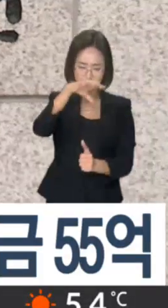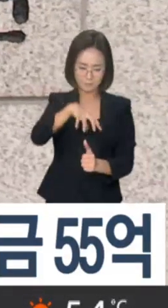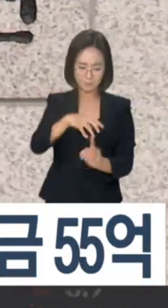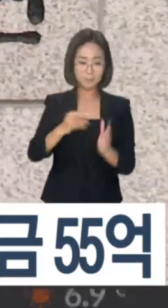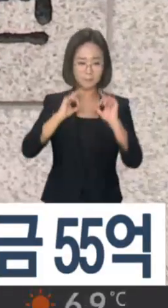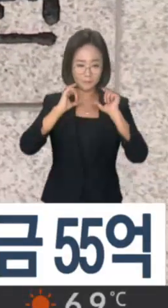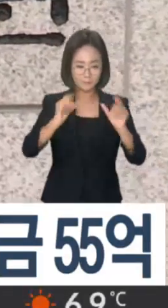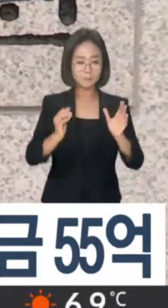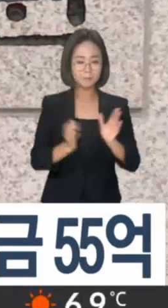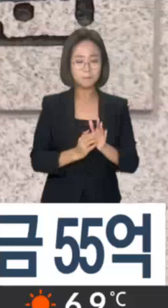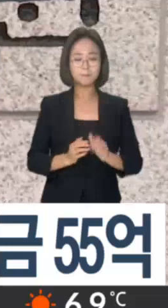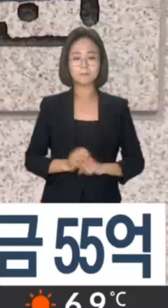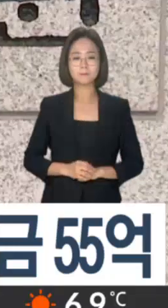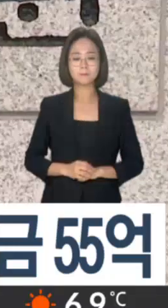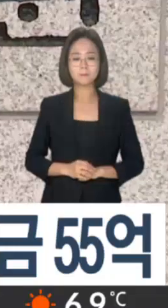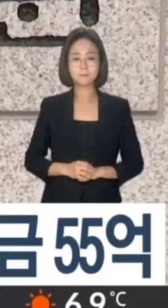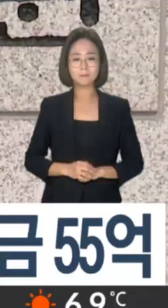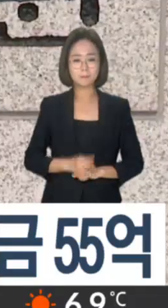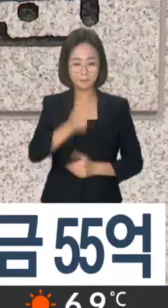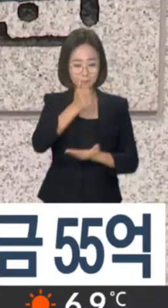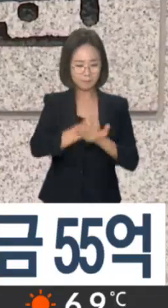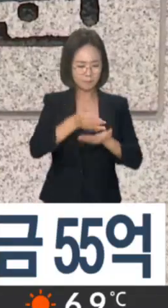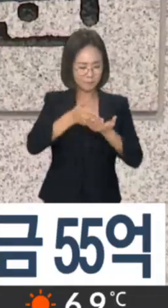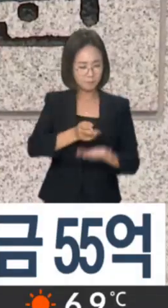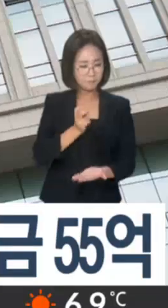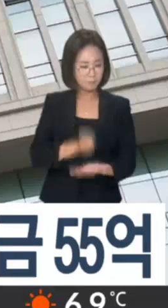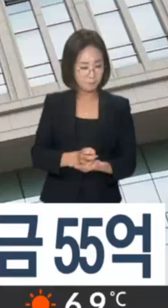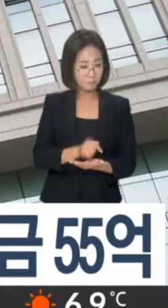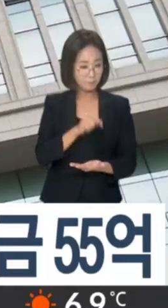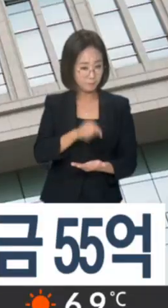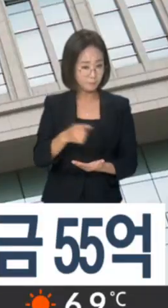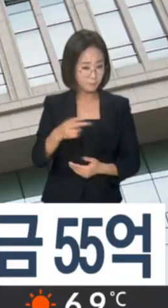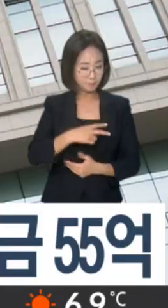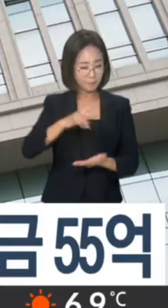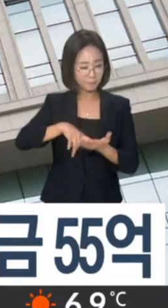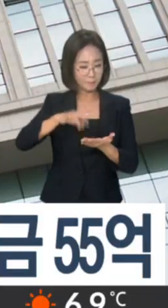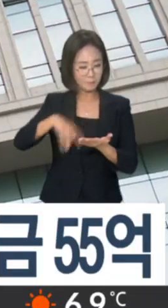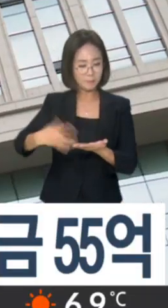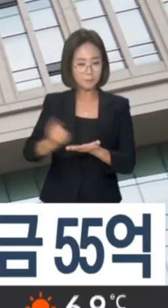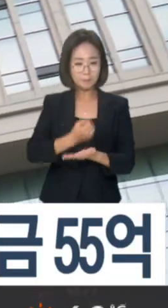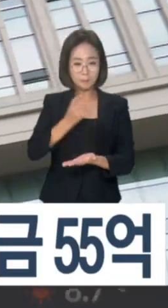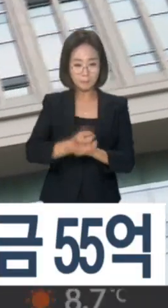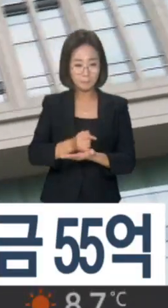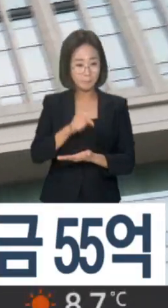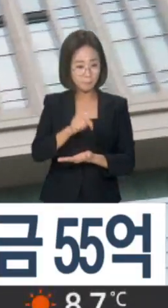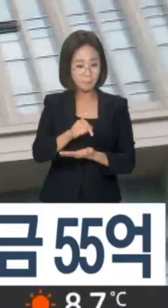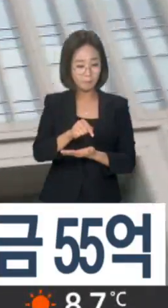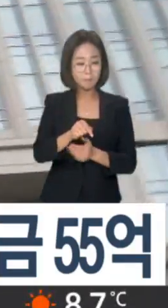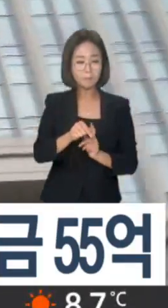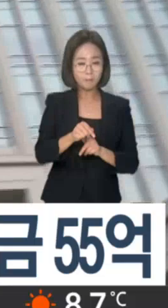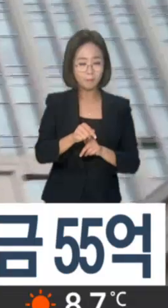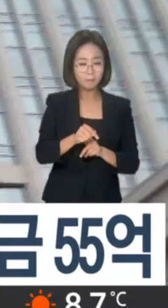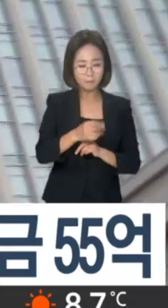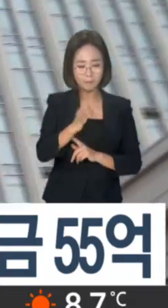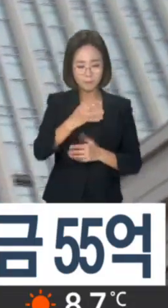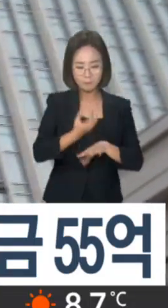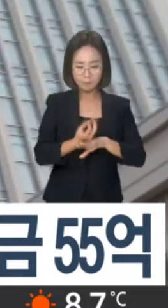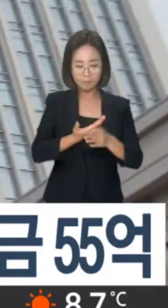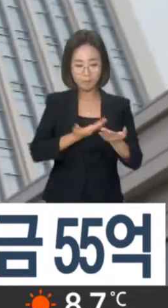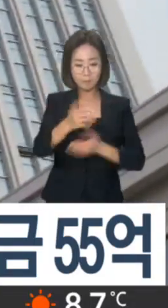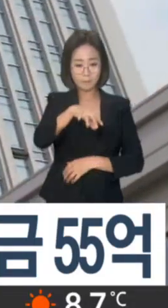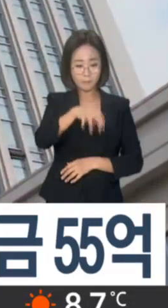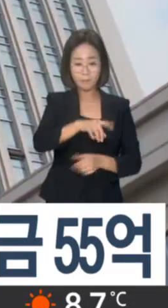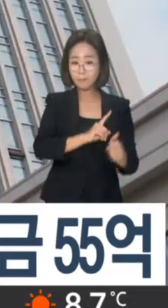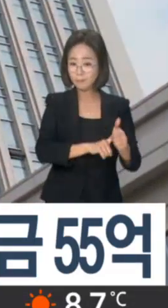내려졌습니다. 서울 동부지법은 특정범죄 가중처벌법과 조세범처벌법을 위반한 혐의로 기소된 금거래소 주인